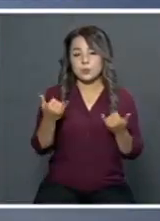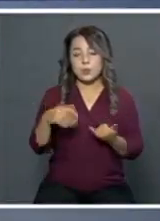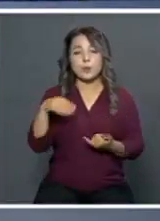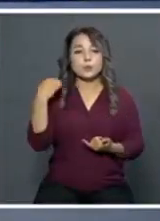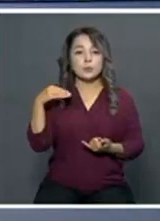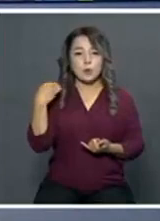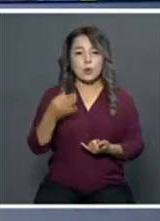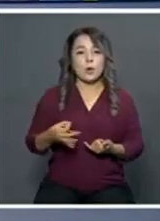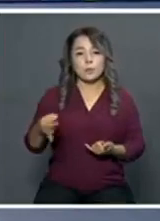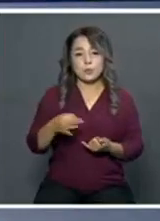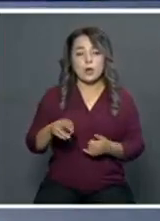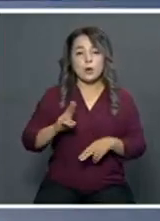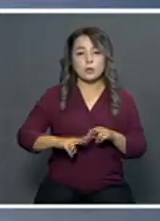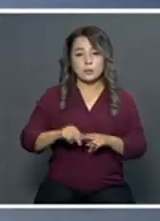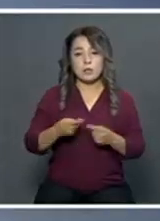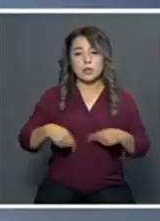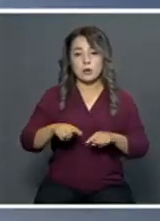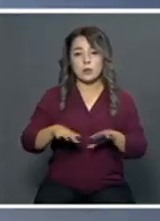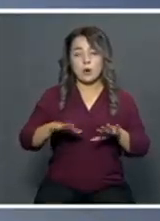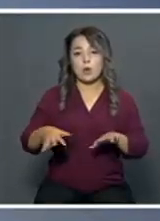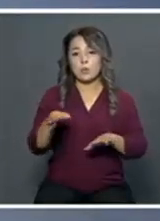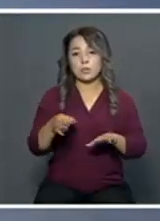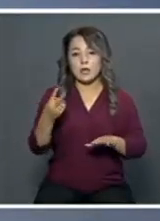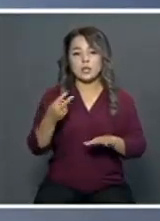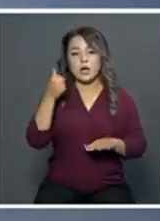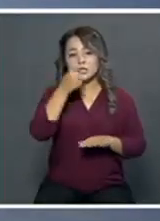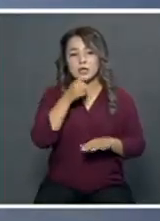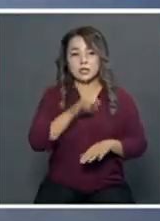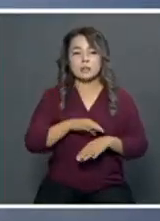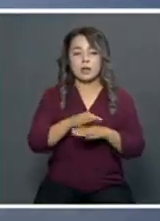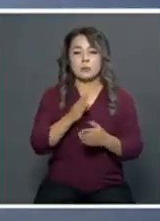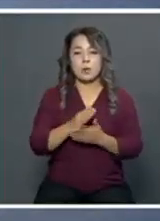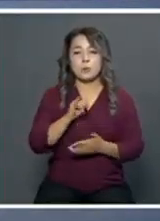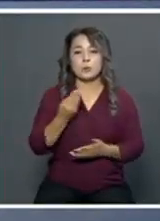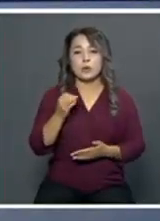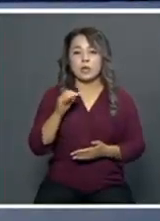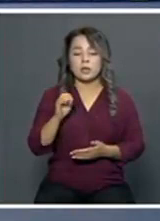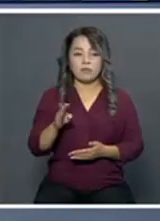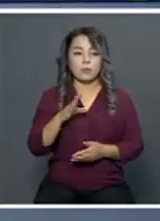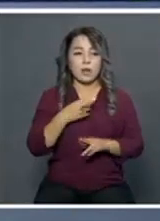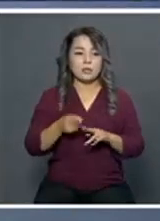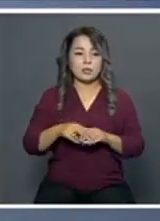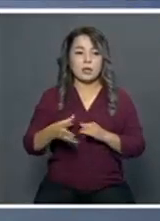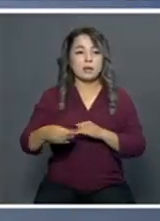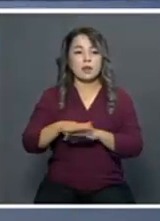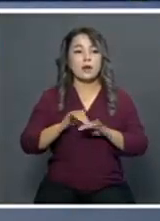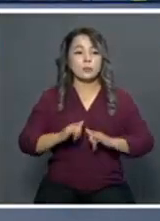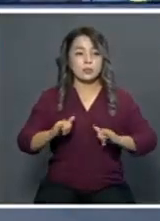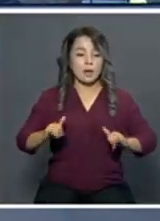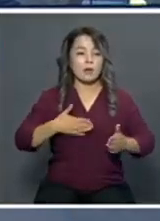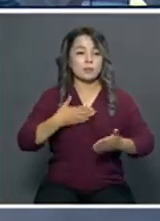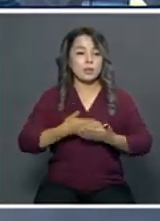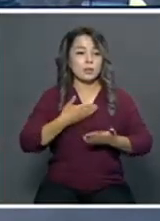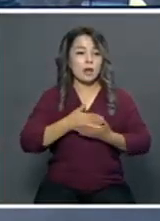Бүгін Түркістан облысының құрылғанына 2 жыл. Осыған орай облыс әкімі Өмірзақ Шөкеев өңірді өркендетуге үлес қосқан